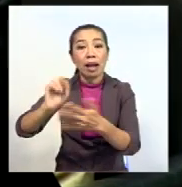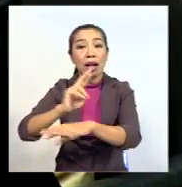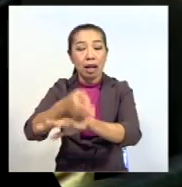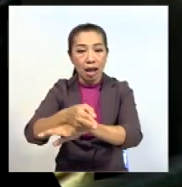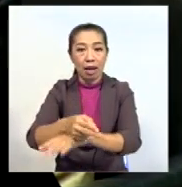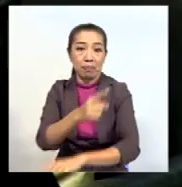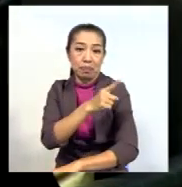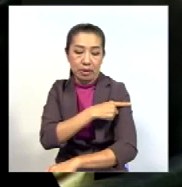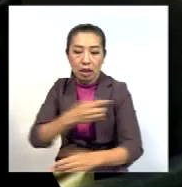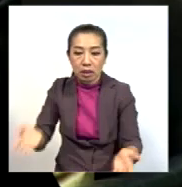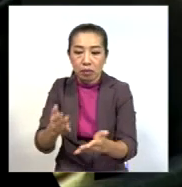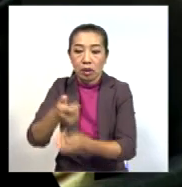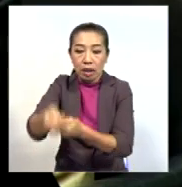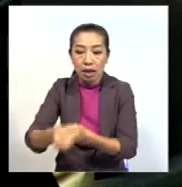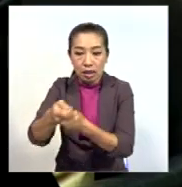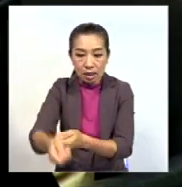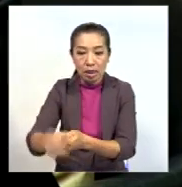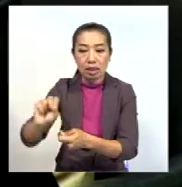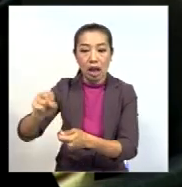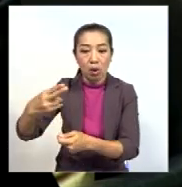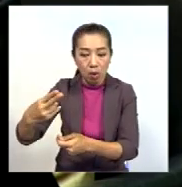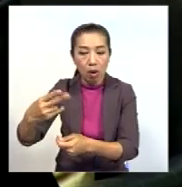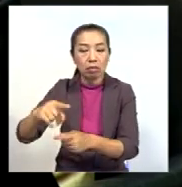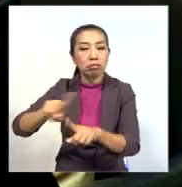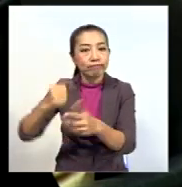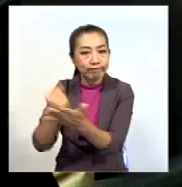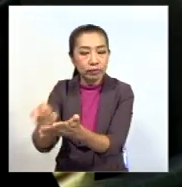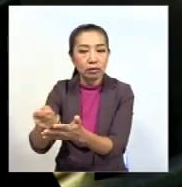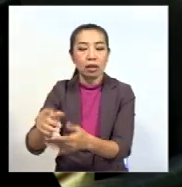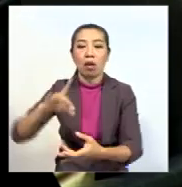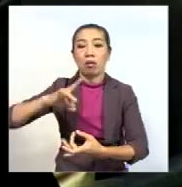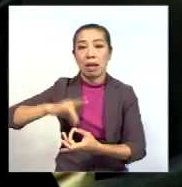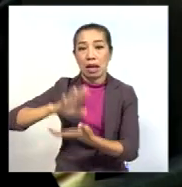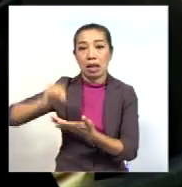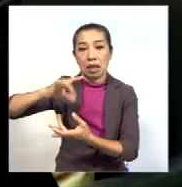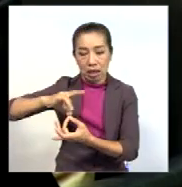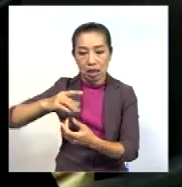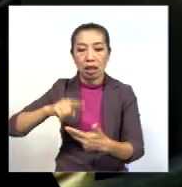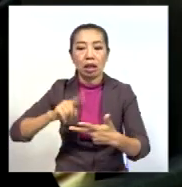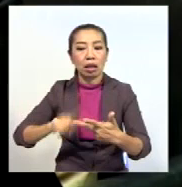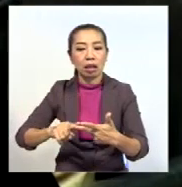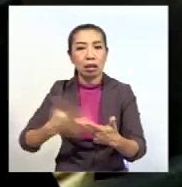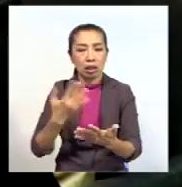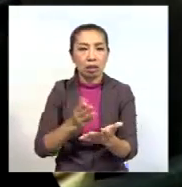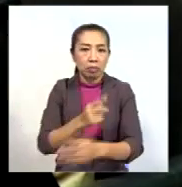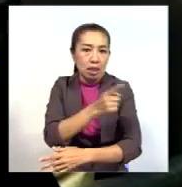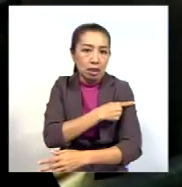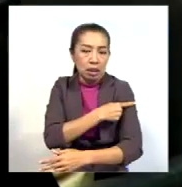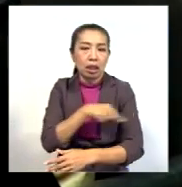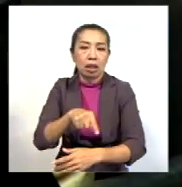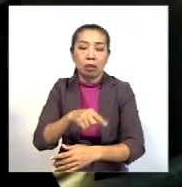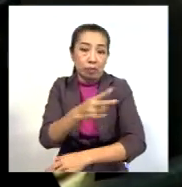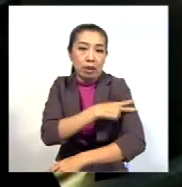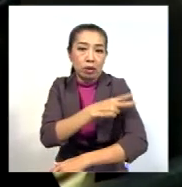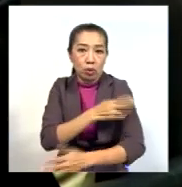ญาตรีสาขาส่งเสริมการเกษตรและสหกรณ์บัณฑิตมหาวิทยาลัยสุโขทัยธรรมาธิราชและศิลปศาสตร์มหาบัณฑิตสาข